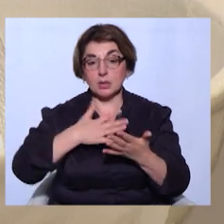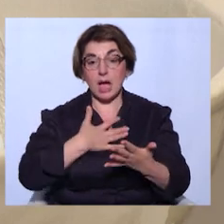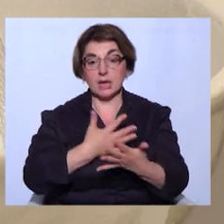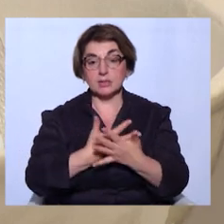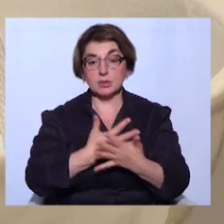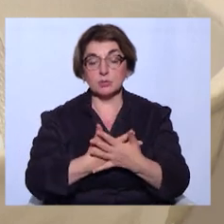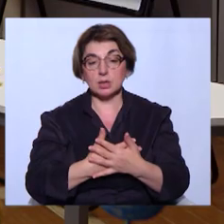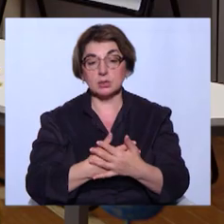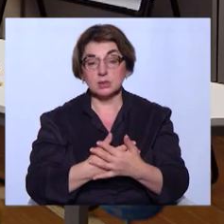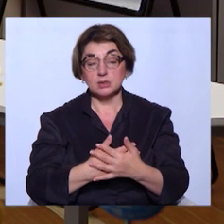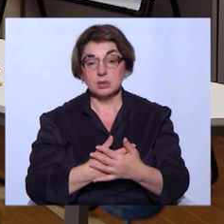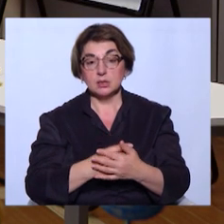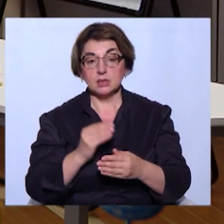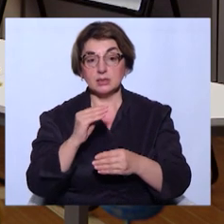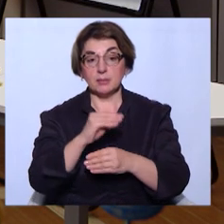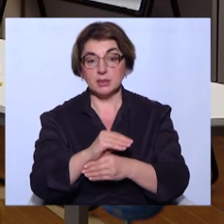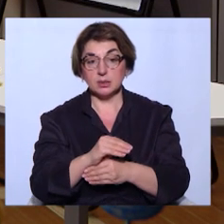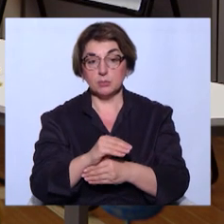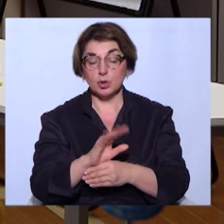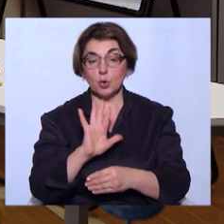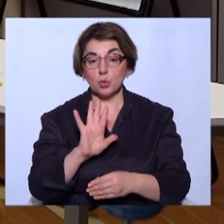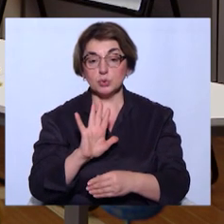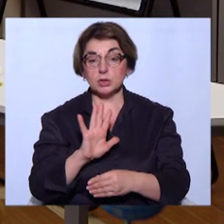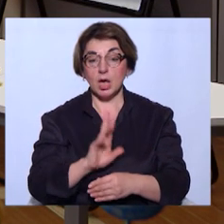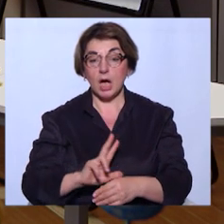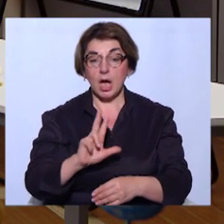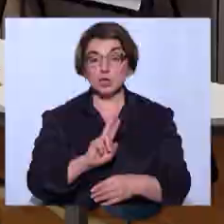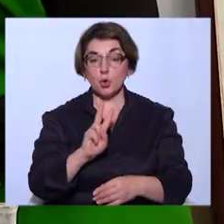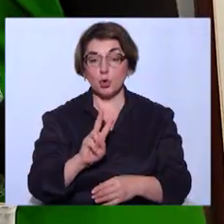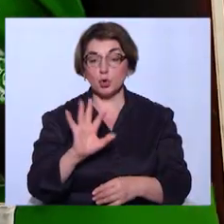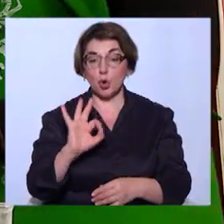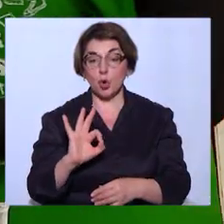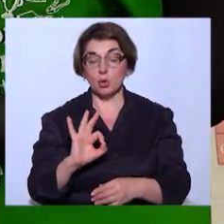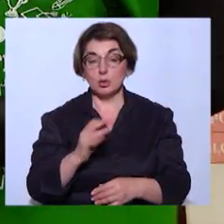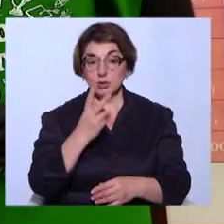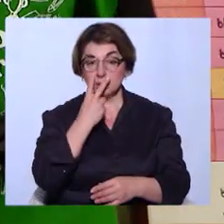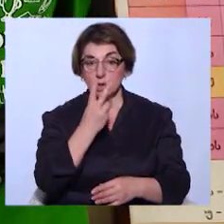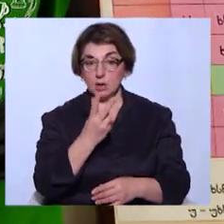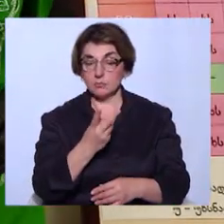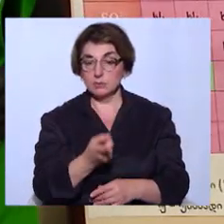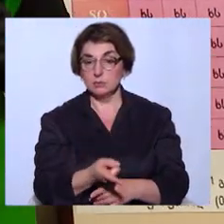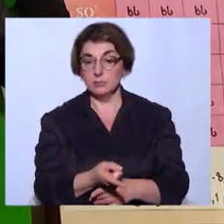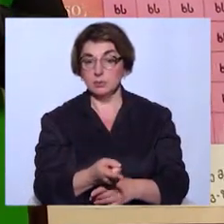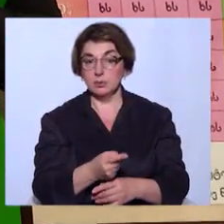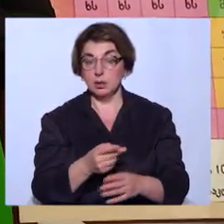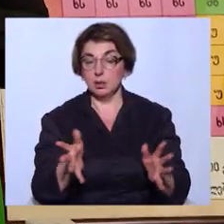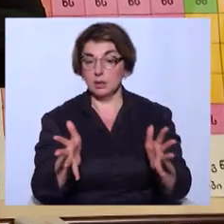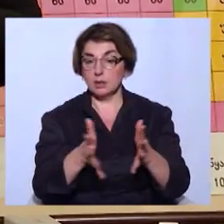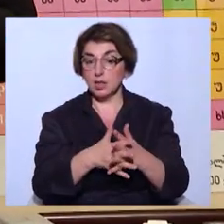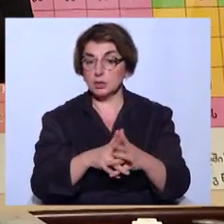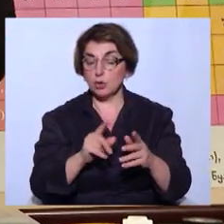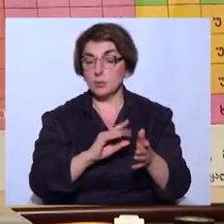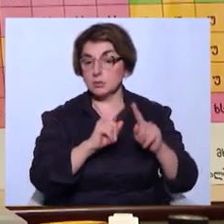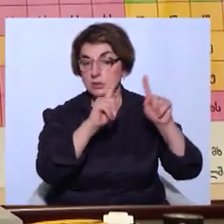და დამატებული 5H2O. დააკვირდით ახლა რეაქციას, რომელიც დაფაზე